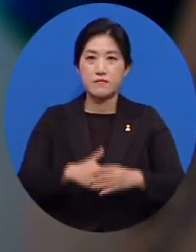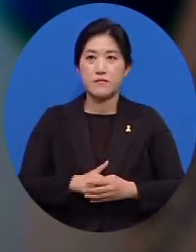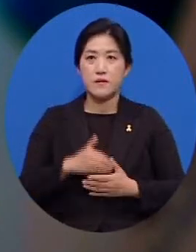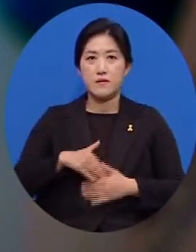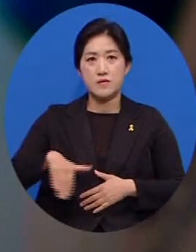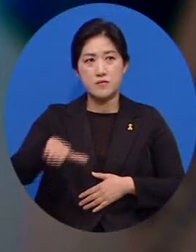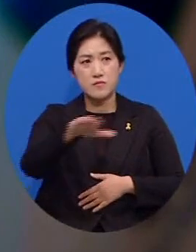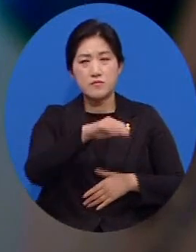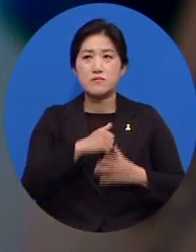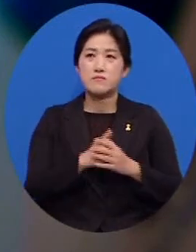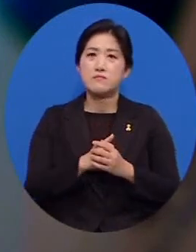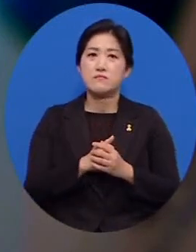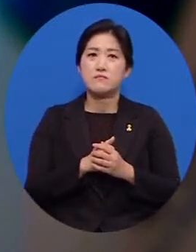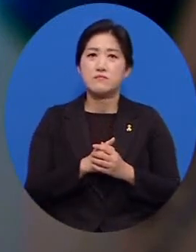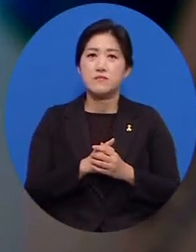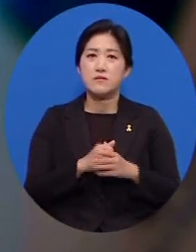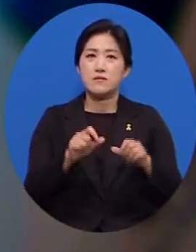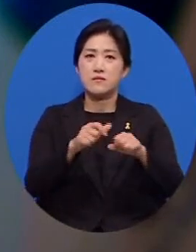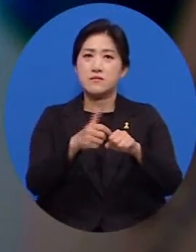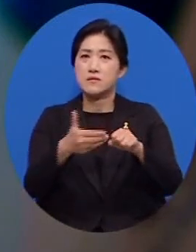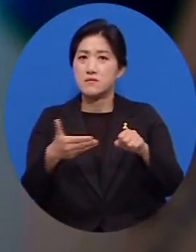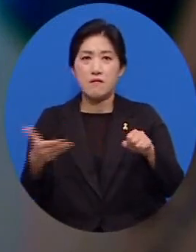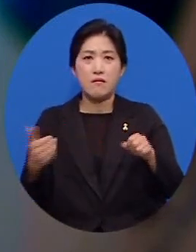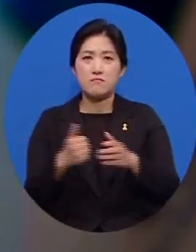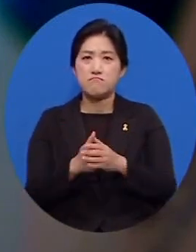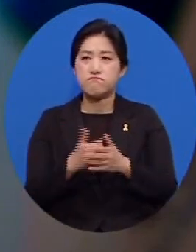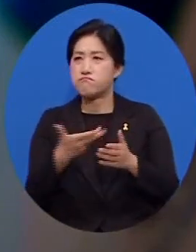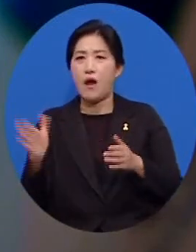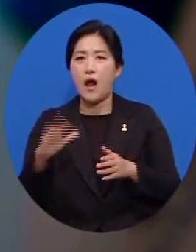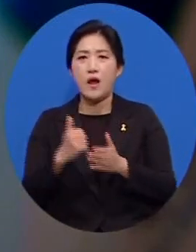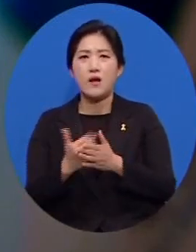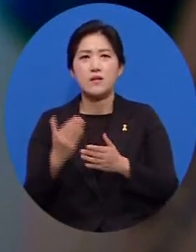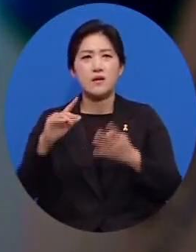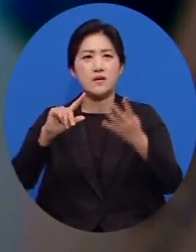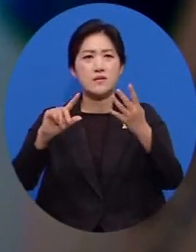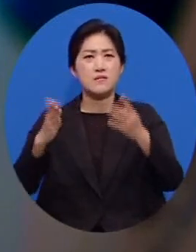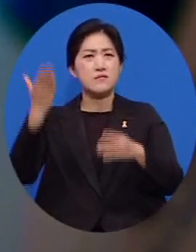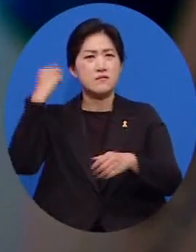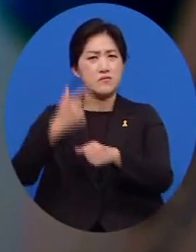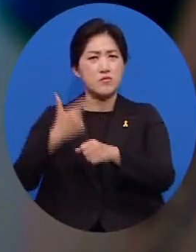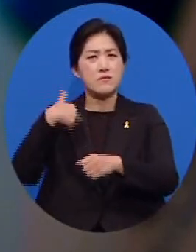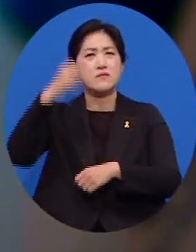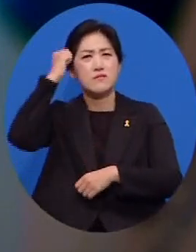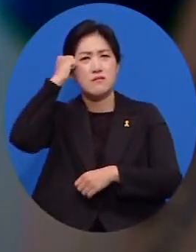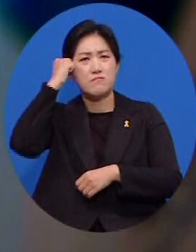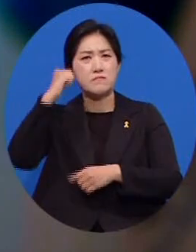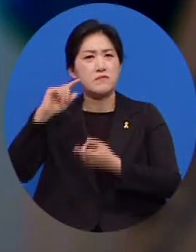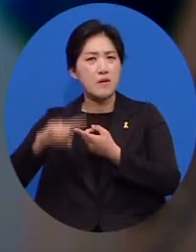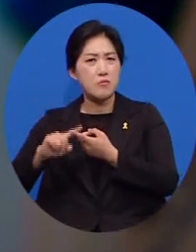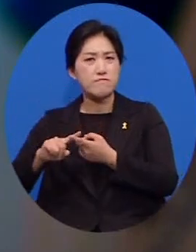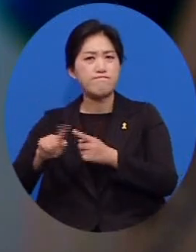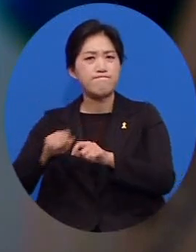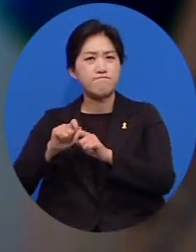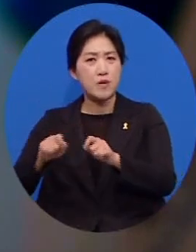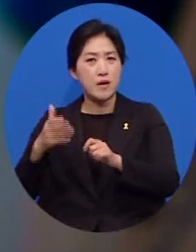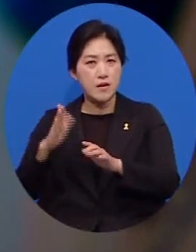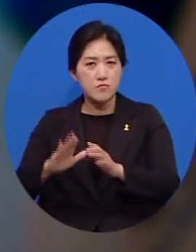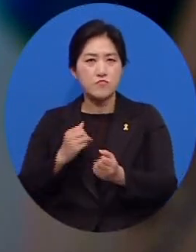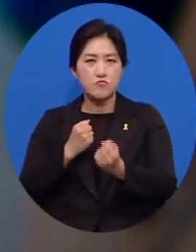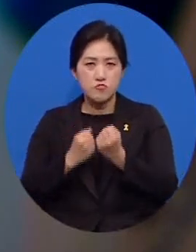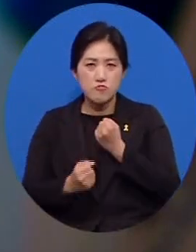우리의 시간은 아직 그날에 멈춰 있지만 우리는 쉬지 않고 전진해